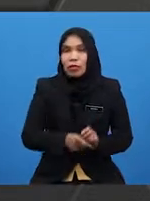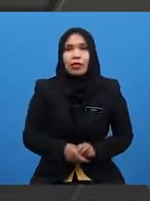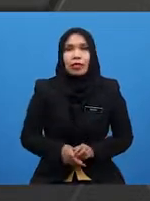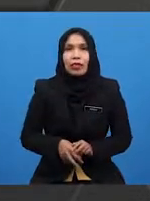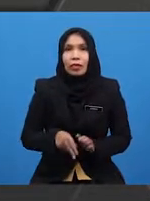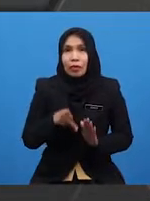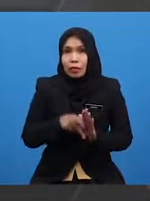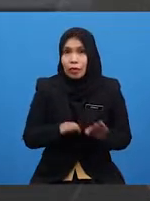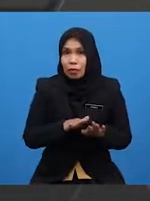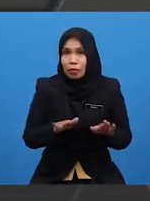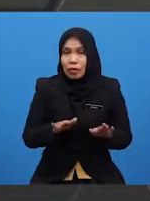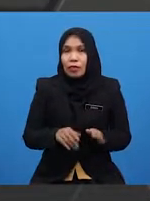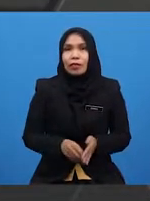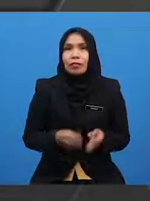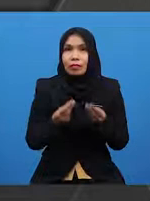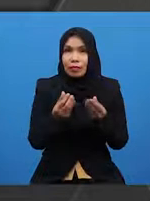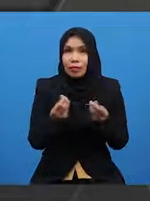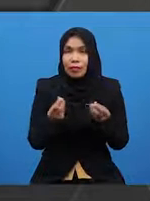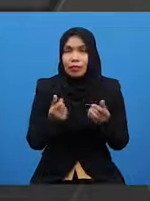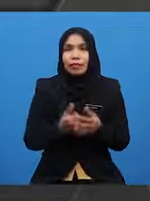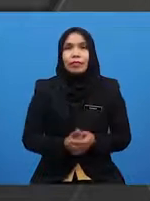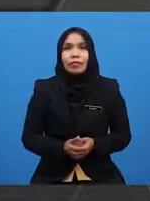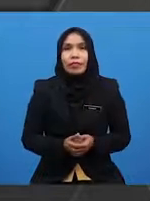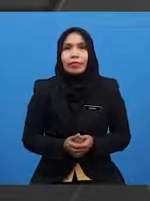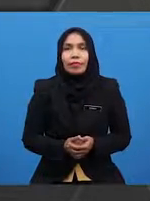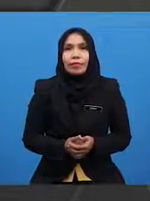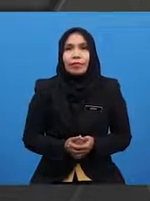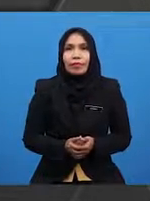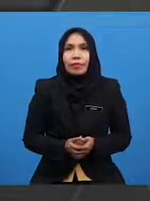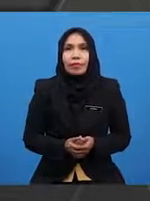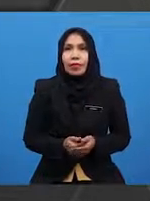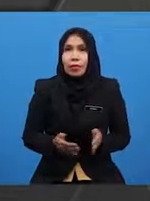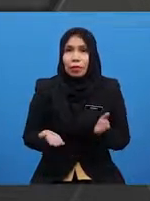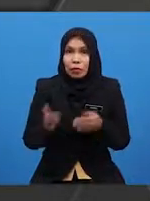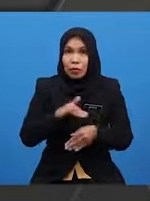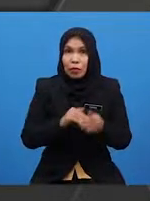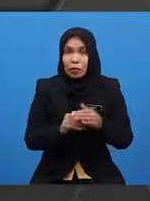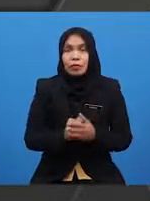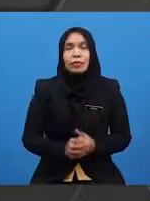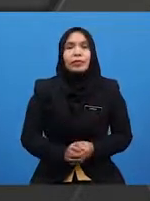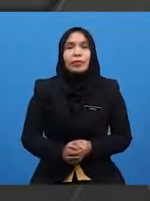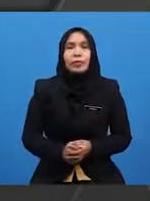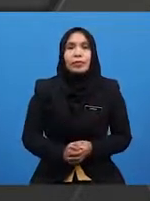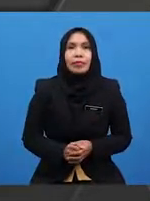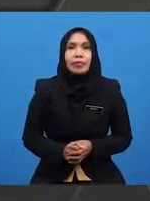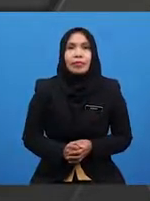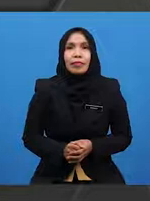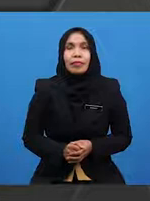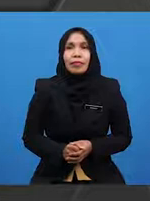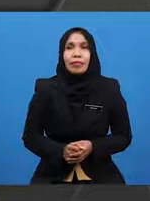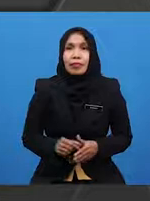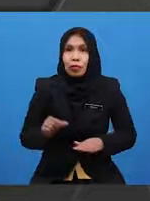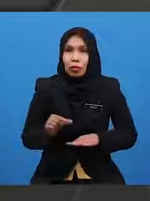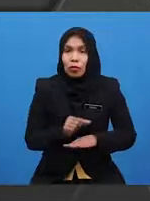atau membungkus tapak yang sedia ada dengan menggunakan kepingan fabric nilon,